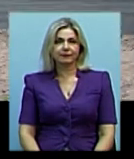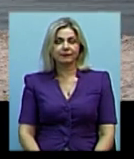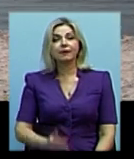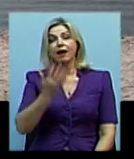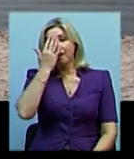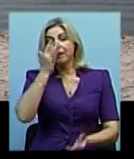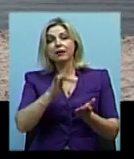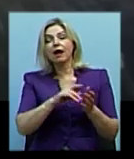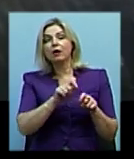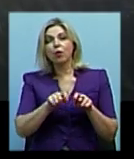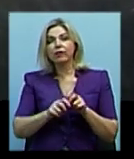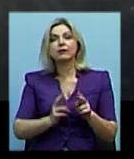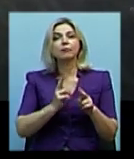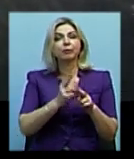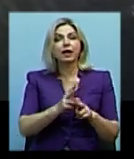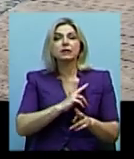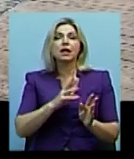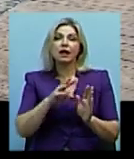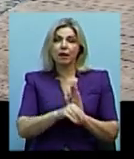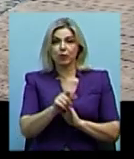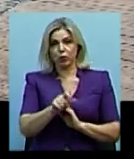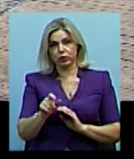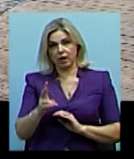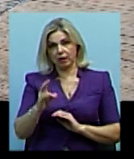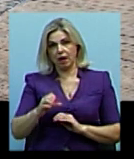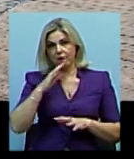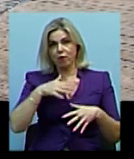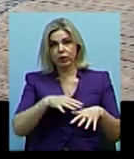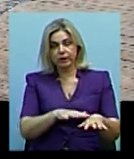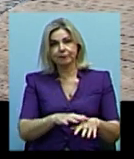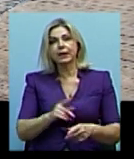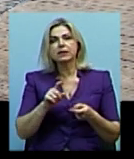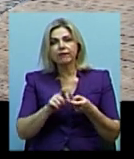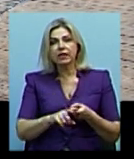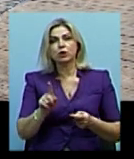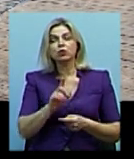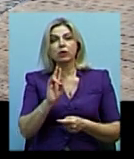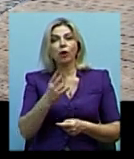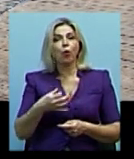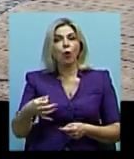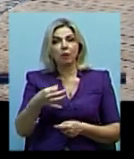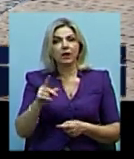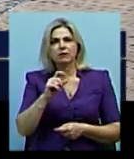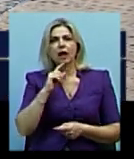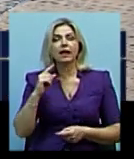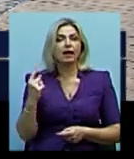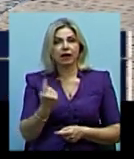Та рейду попередити загибель людей на воді. У зв'язку з тим, що в Миколаївській області за рік